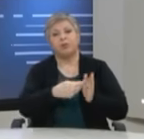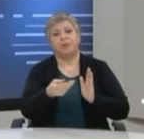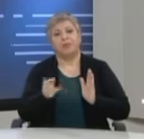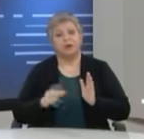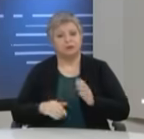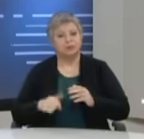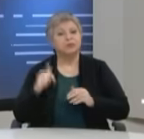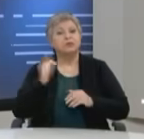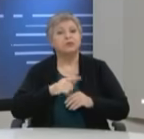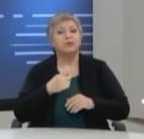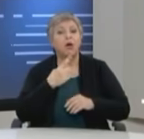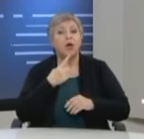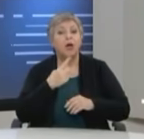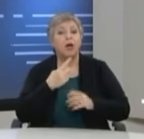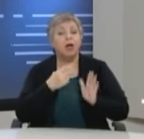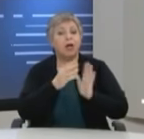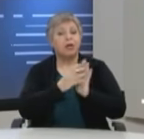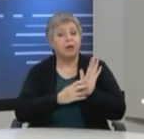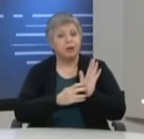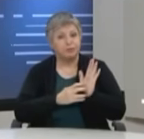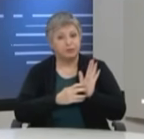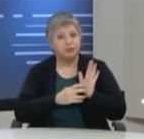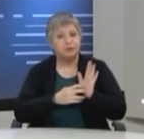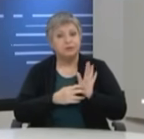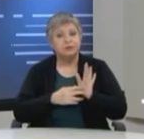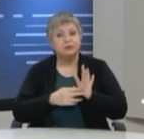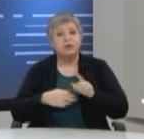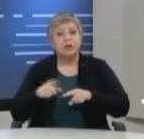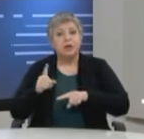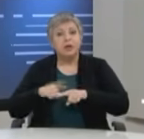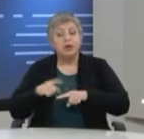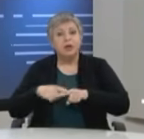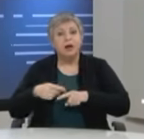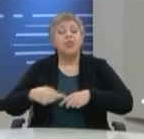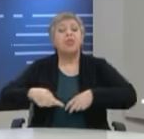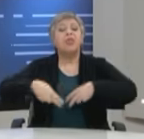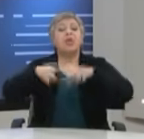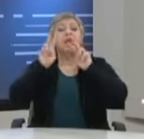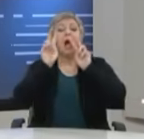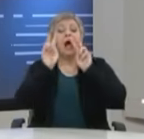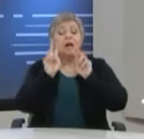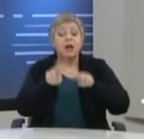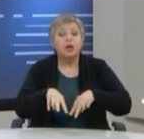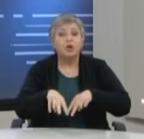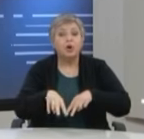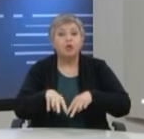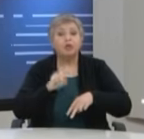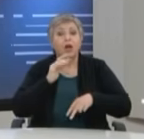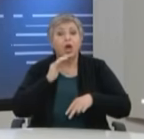οι ίδιοι οι Σκοπιανοί, να ομολογούν ότι η Ελλάδα δεν αναγνώριζε ανέκαθεν καμία μακεδονική